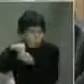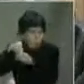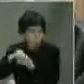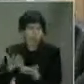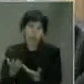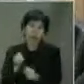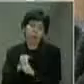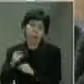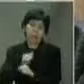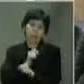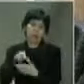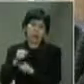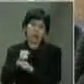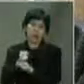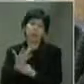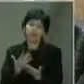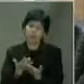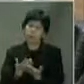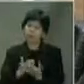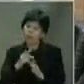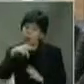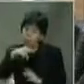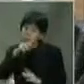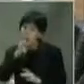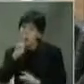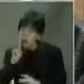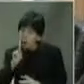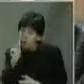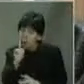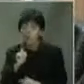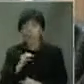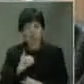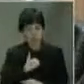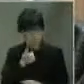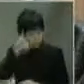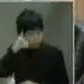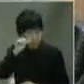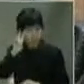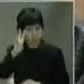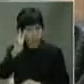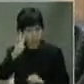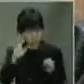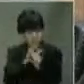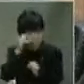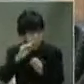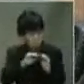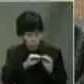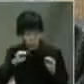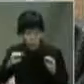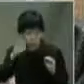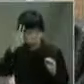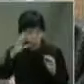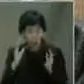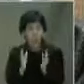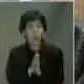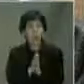าลได้แต่พระราชบัญญัติบอกว่าขอคุม7วันครบ7 ขอคุม7วันรวม